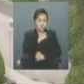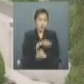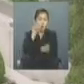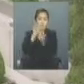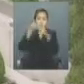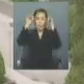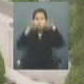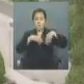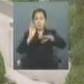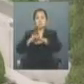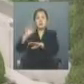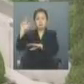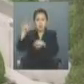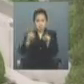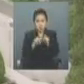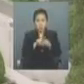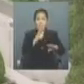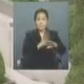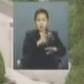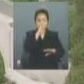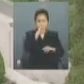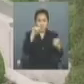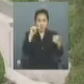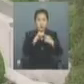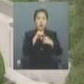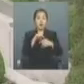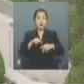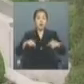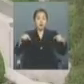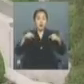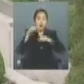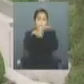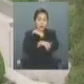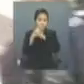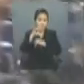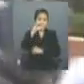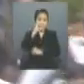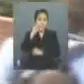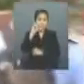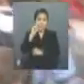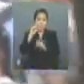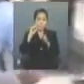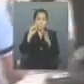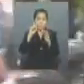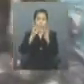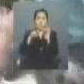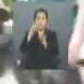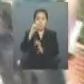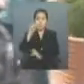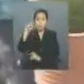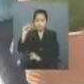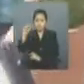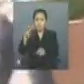นดี้เมอร์เล่มือ4ของโลกจากสกอตแลนด์ต้องรอพบกับนักเทนนิสจากรอบคัดเลือกค่ะส่วนคู่อื่นๆเลตันฮิวิ